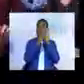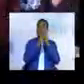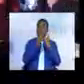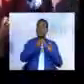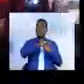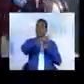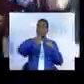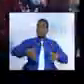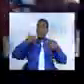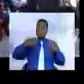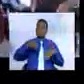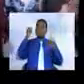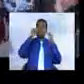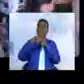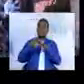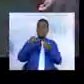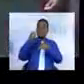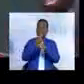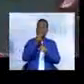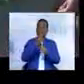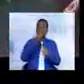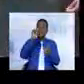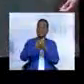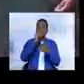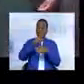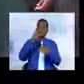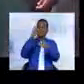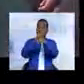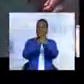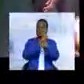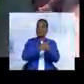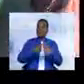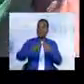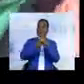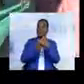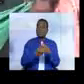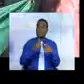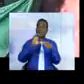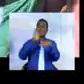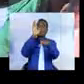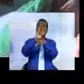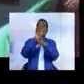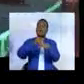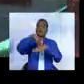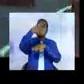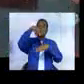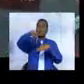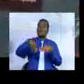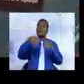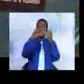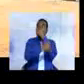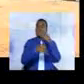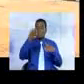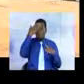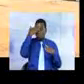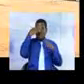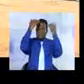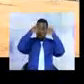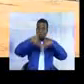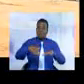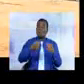aussi heureux, cette réalisation s'inscrit dans le cadre du développement amorcé de la Côte d'Ivoire après que le pays a connu une crise